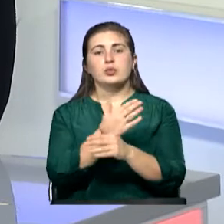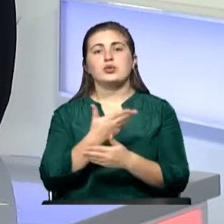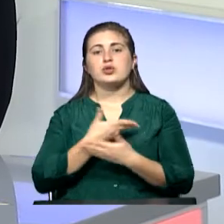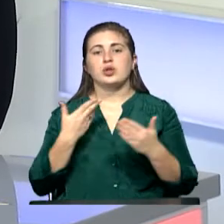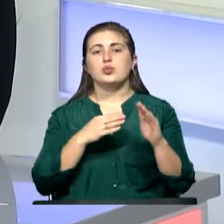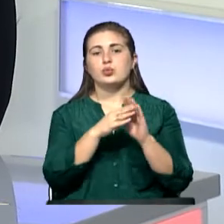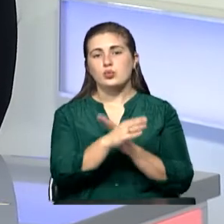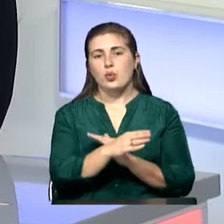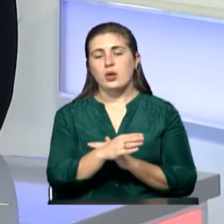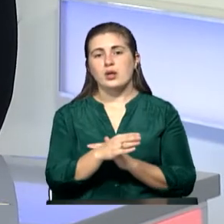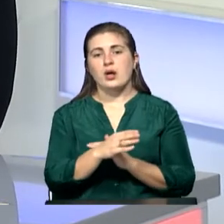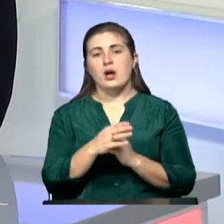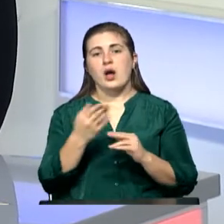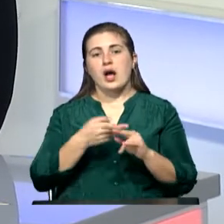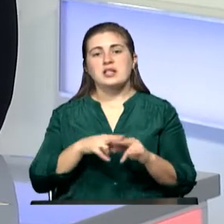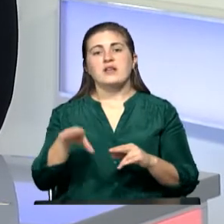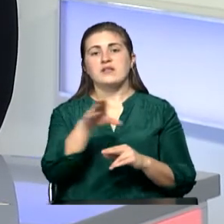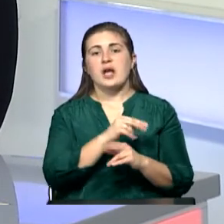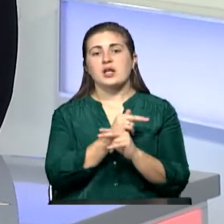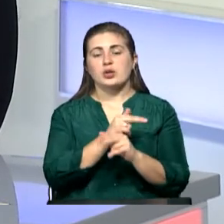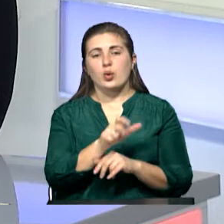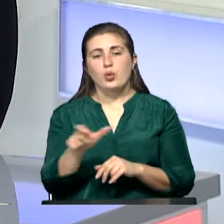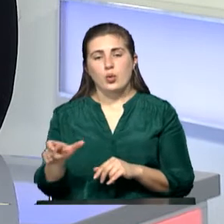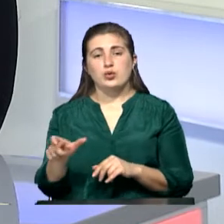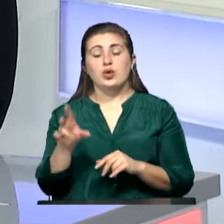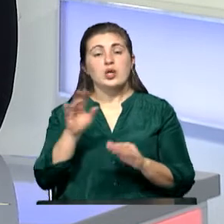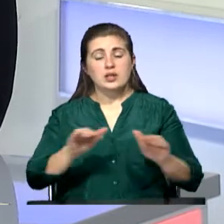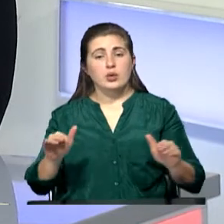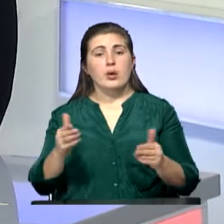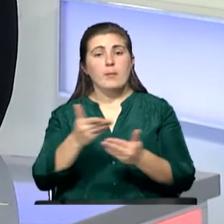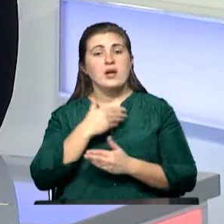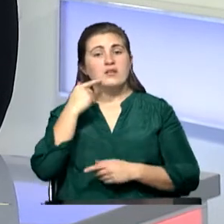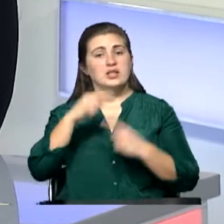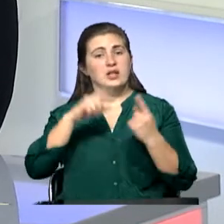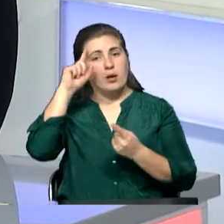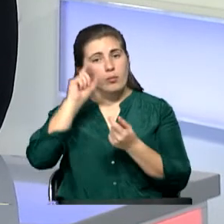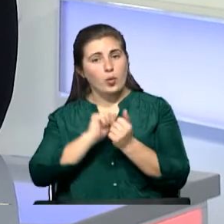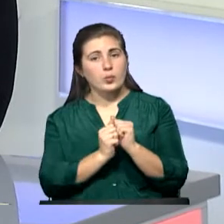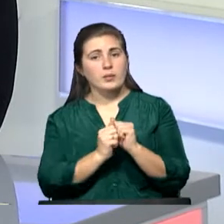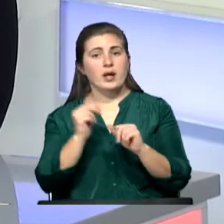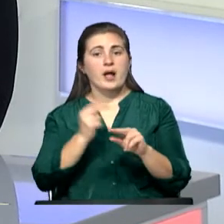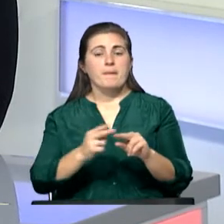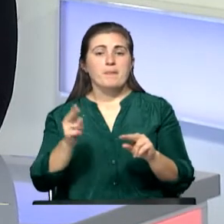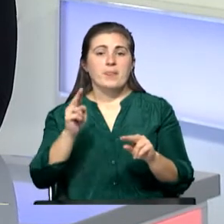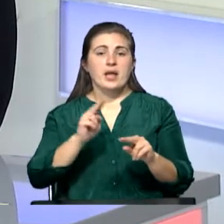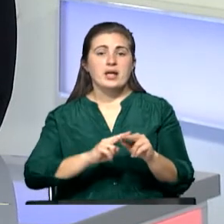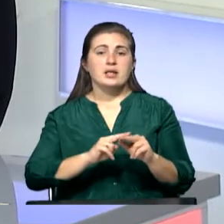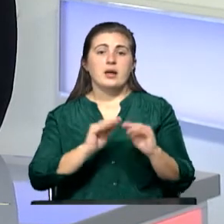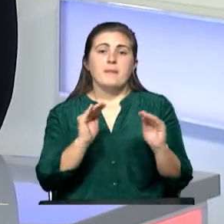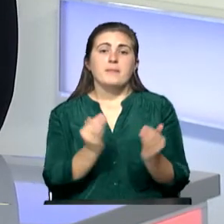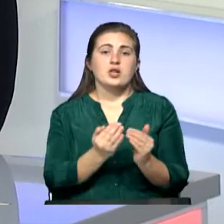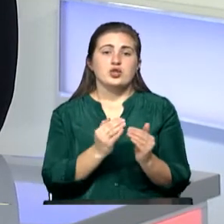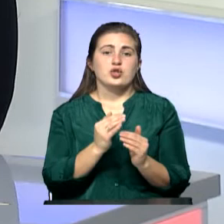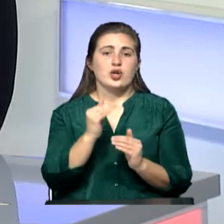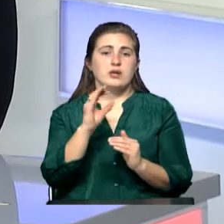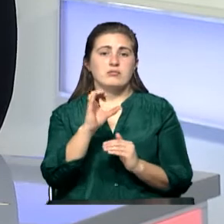да, они все ангелочки, но мы их всегда помним, и это все-таки меньшая статистика,